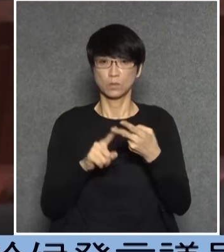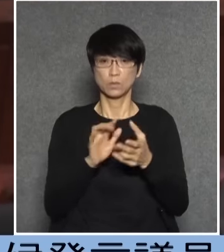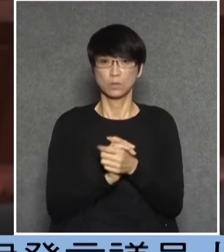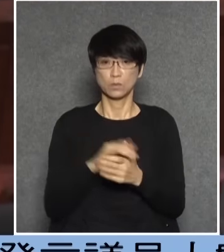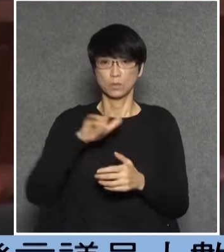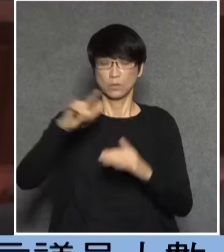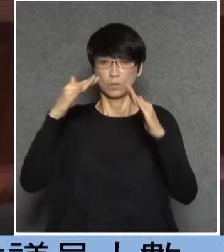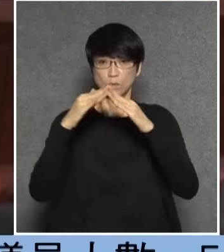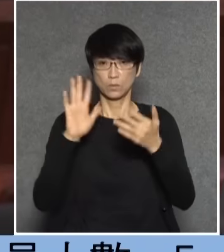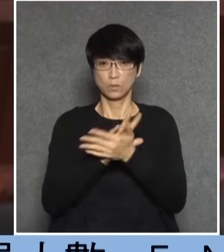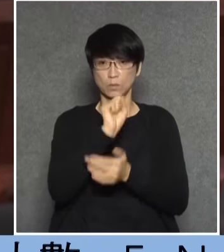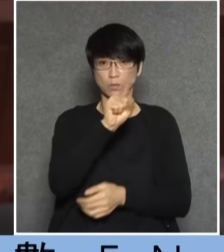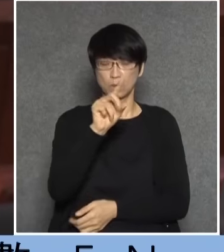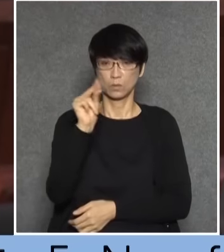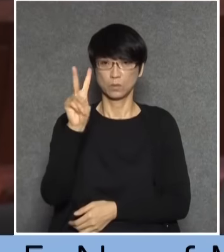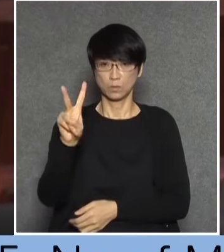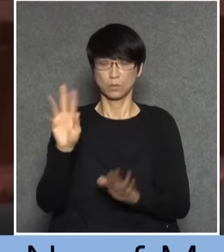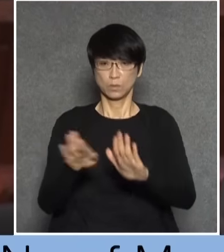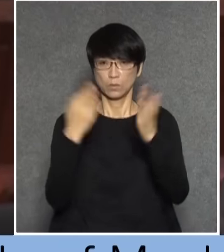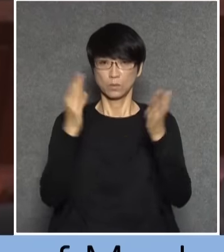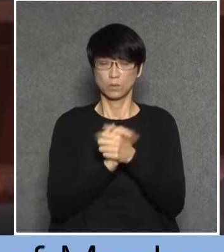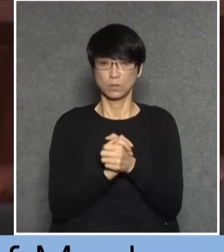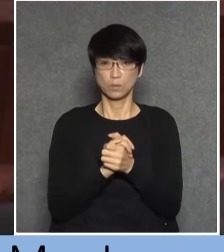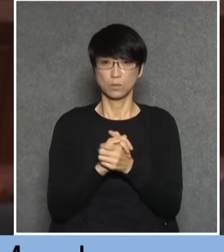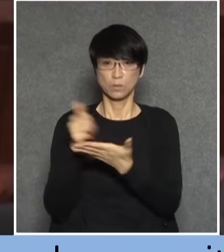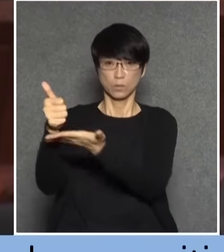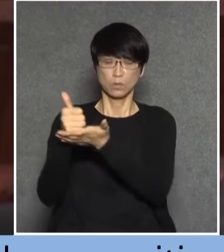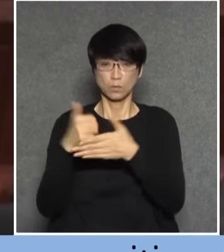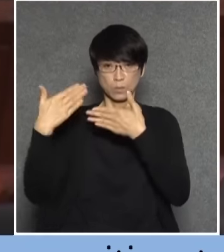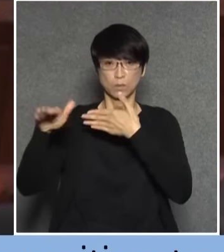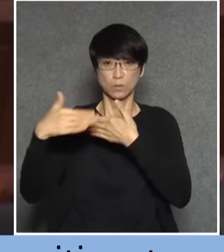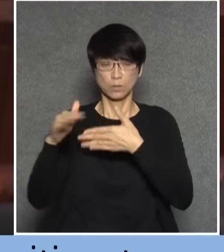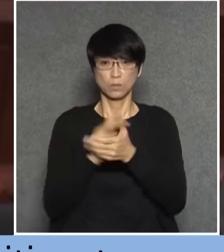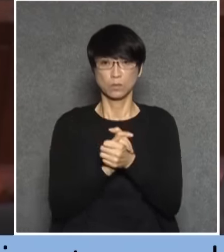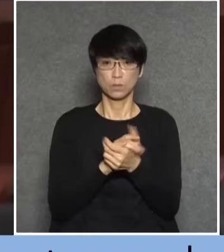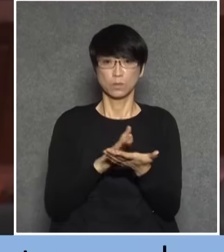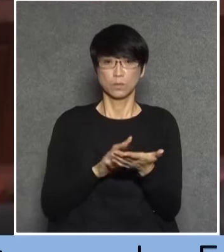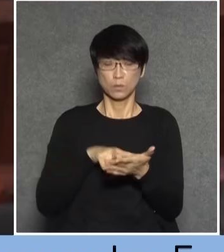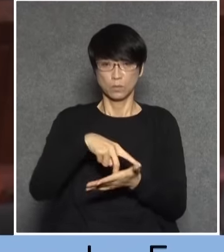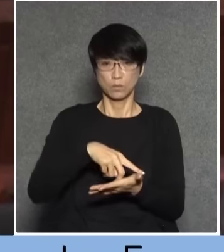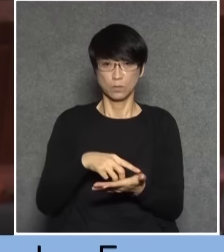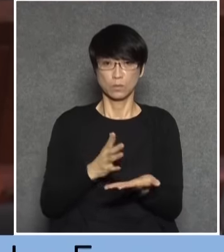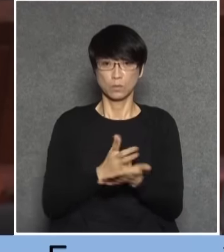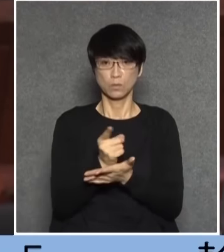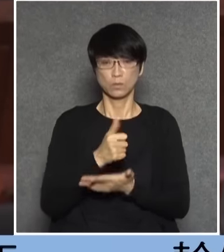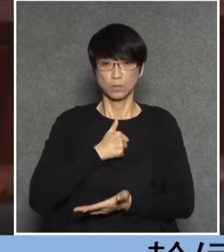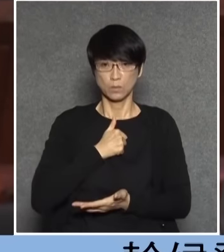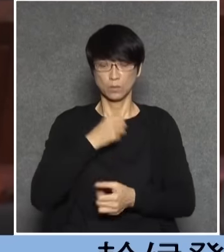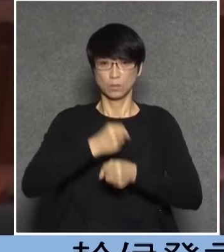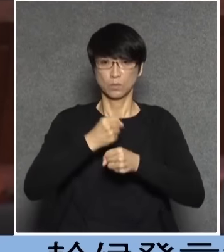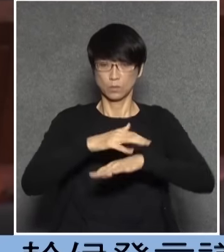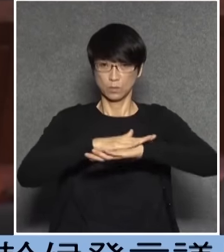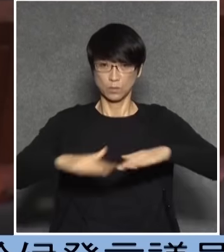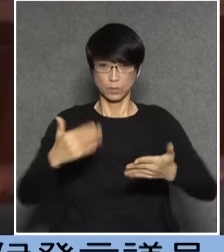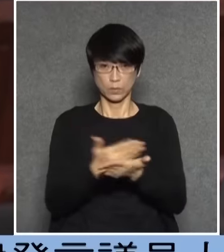自從2012年起已經是委聘海外獨立專家，為新系統在進行這個安全性評